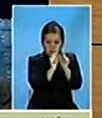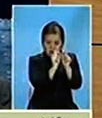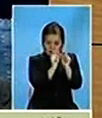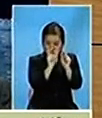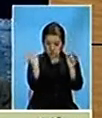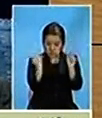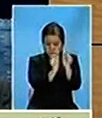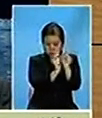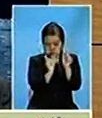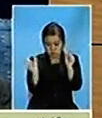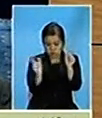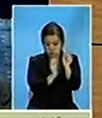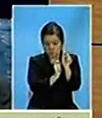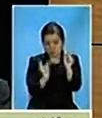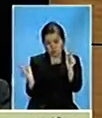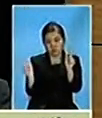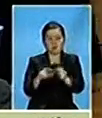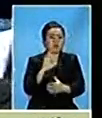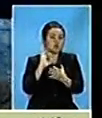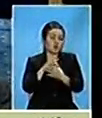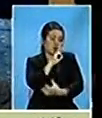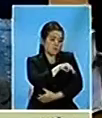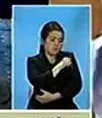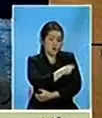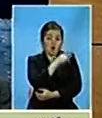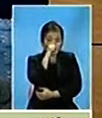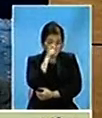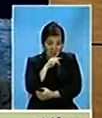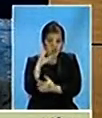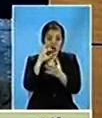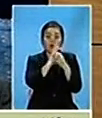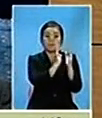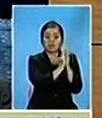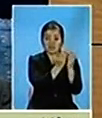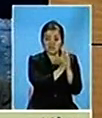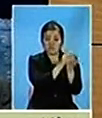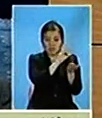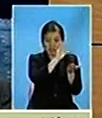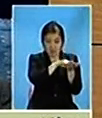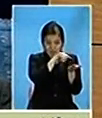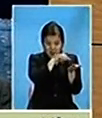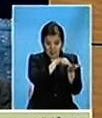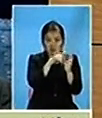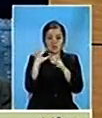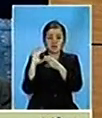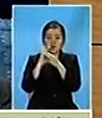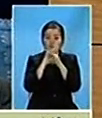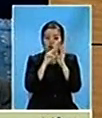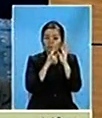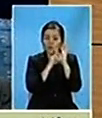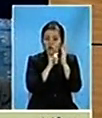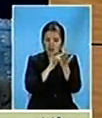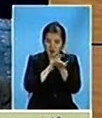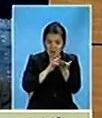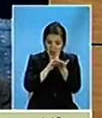ากเรื่องของการแพทย์แผนไทยแล้วก็ยังพูดถึงเรื่องของตำราการแพทย์แผนไทยพูดถึงยาแผนไทยพูดถึงเรื่อง